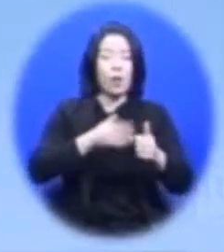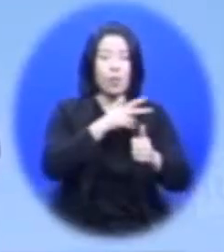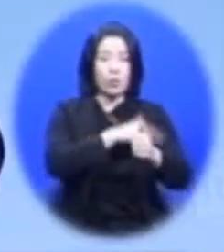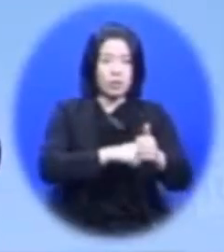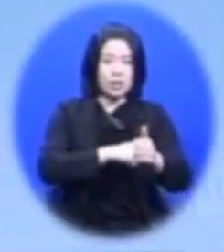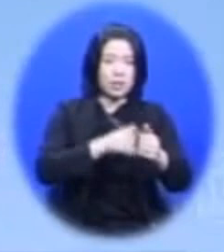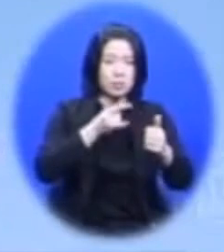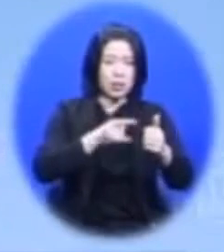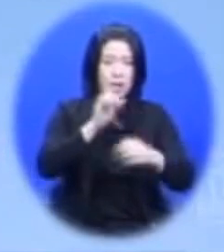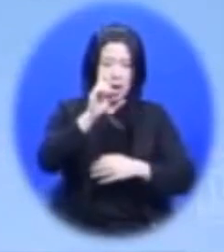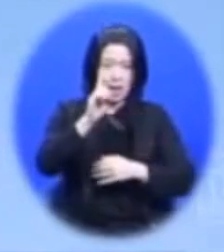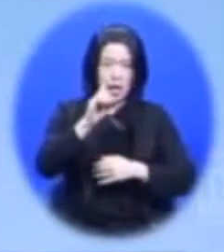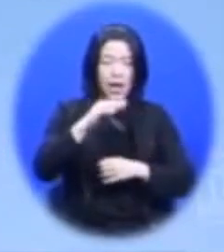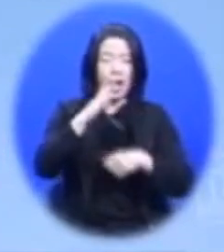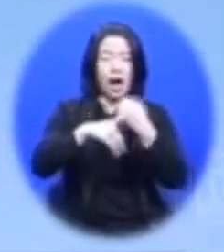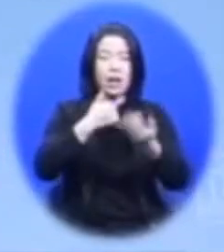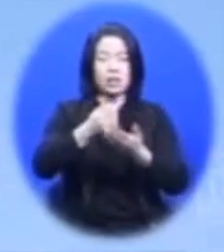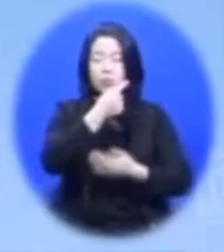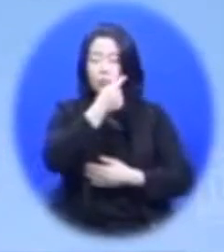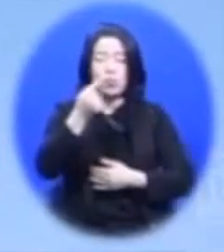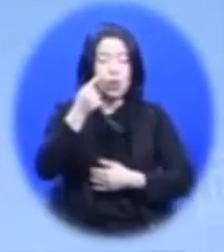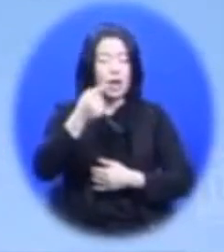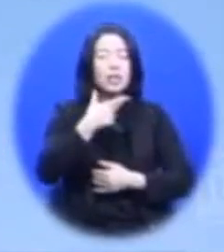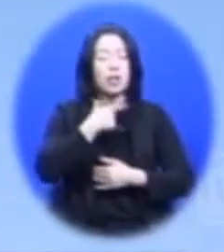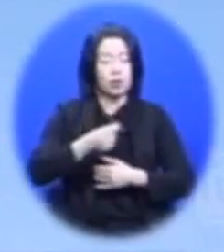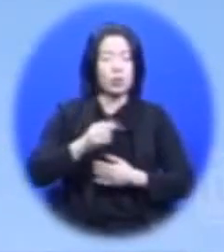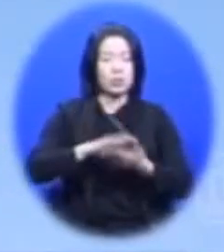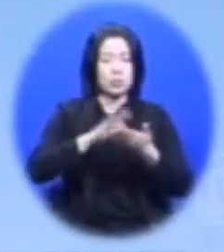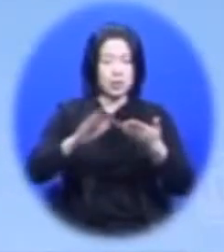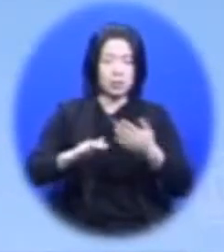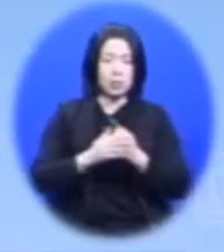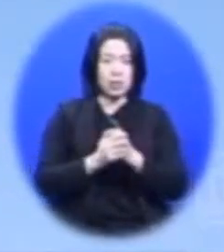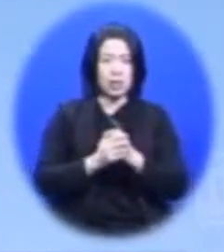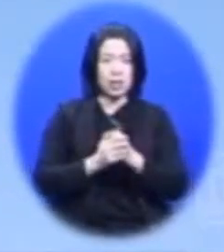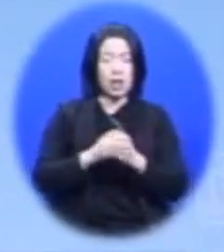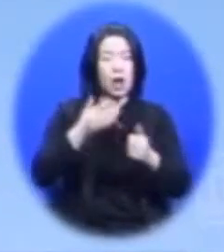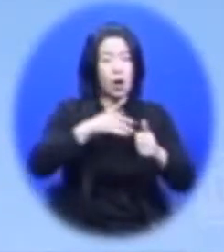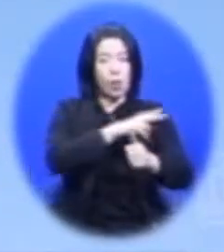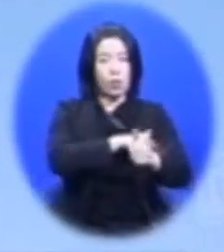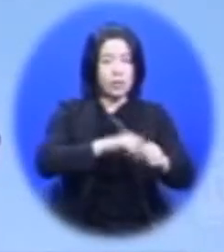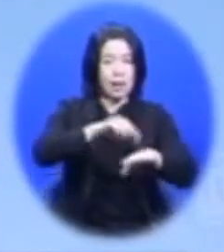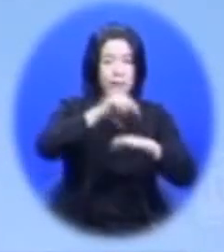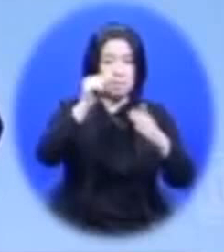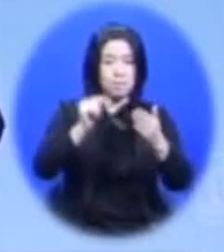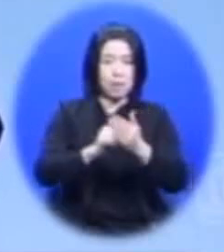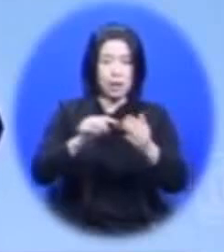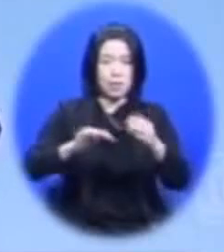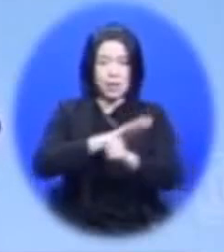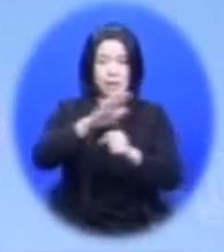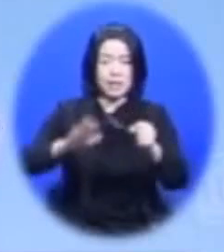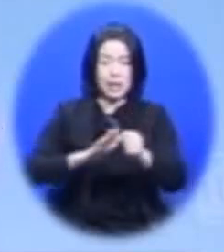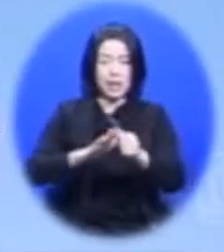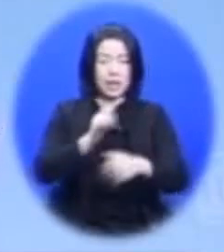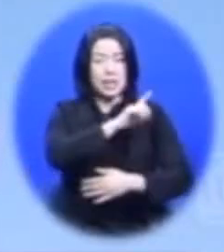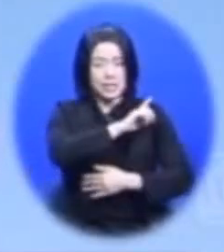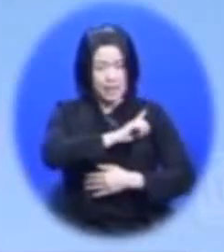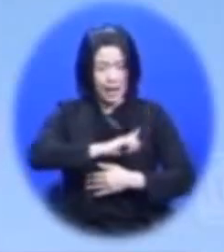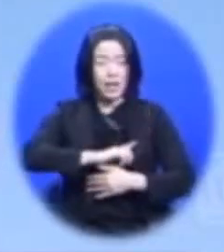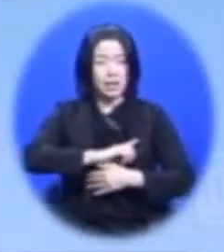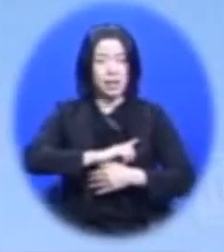권사님에게 한 가지 하나님이 확인하라고 하십니다. 권사님, 마음에 사랑이